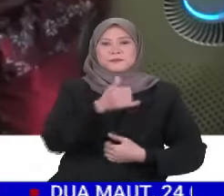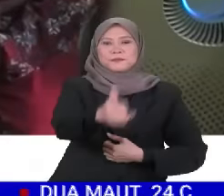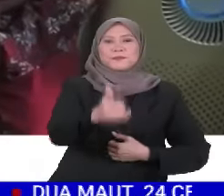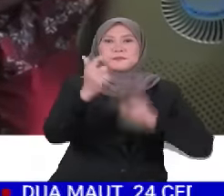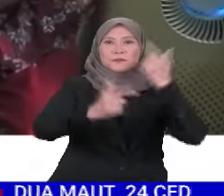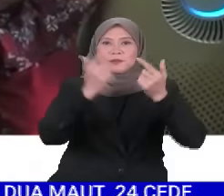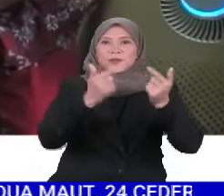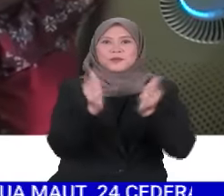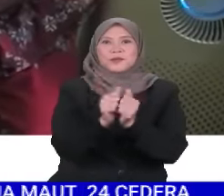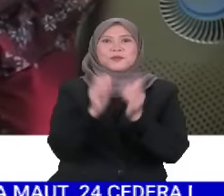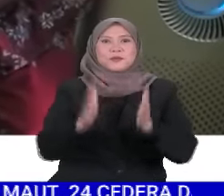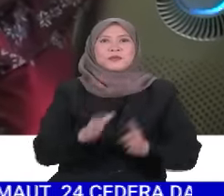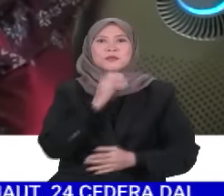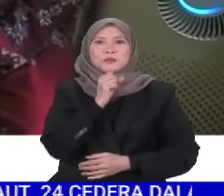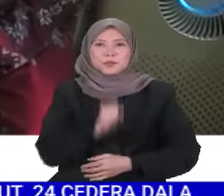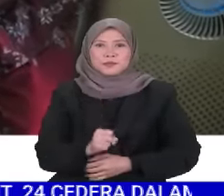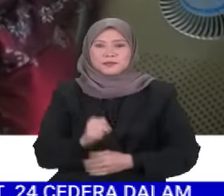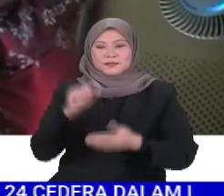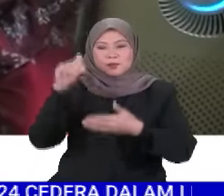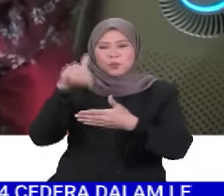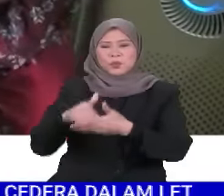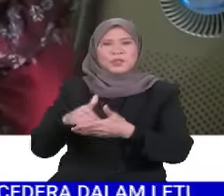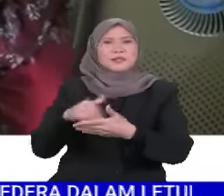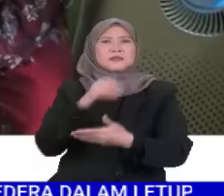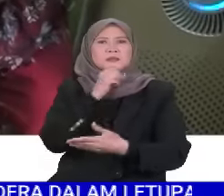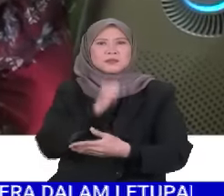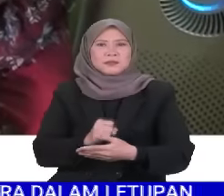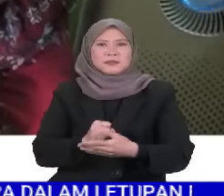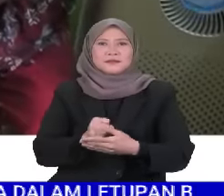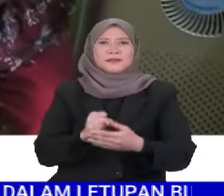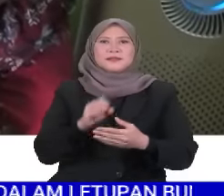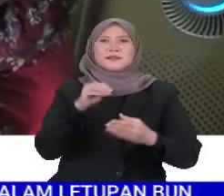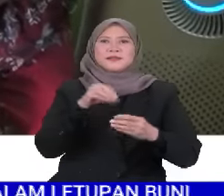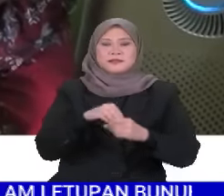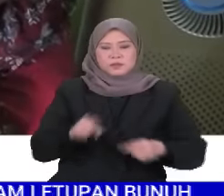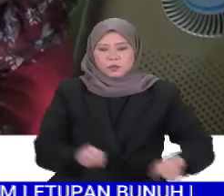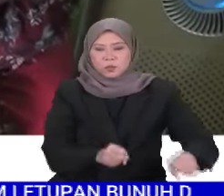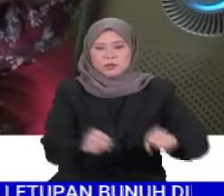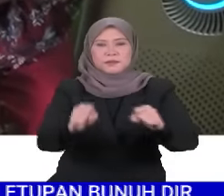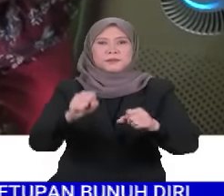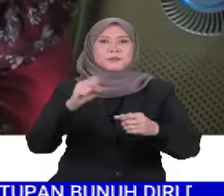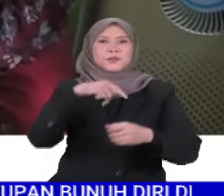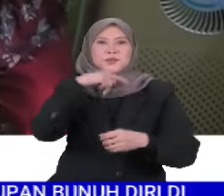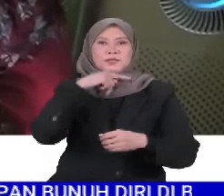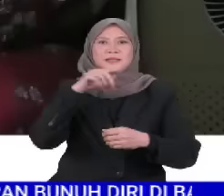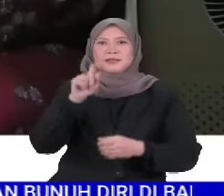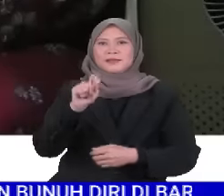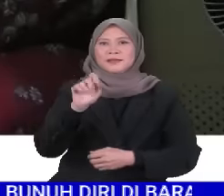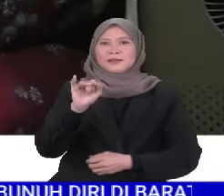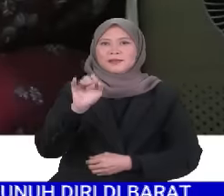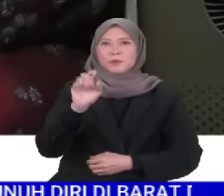bersama warga emas dan pengundi USU di Sungai Putih dan Kampung bahagia